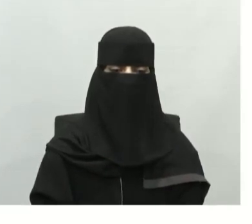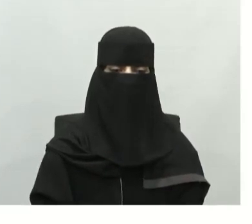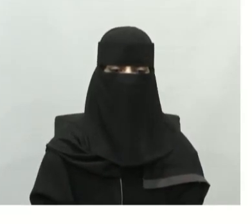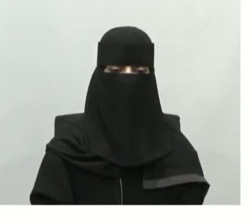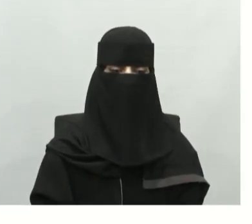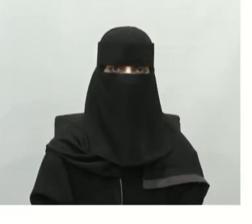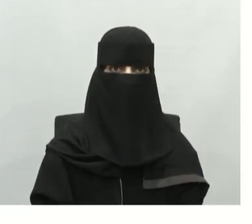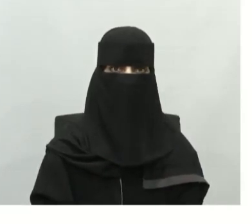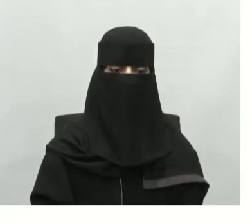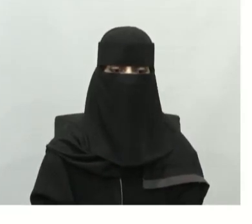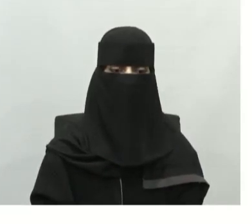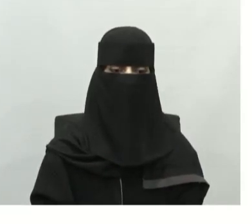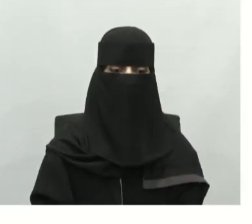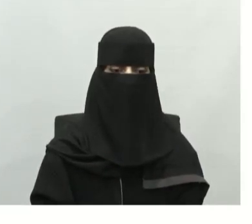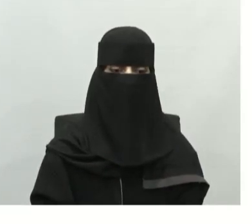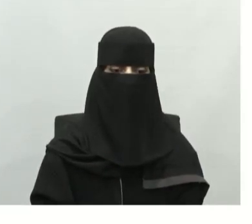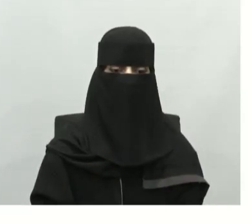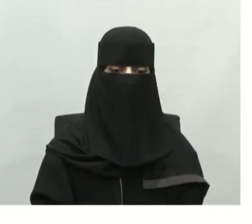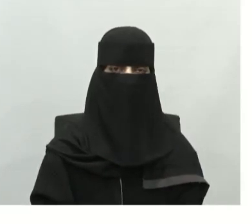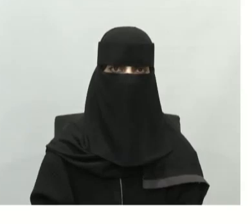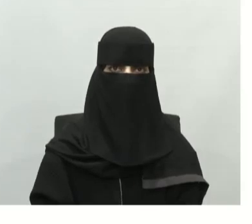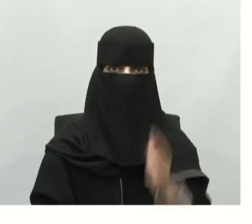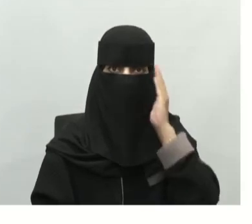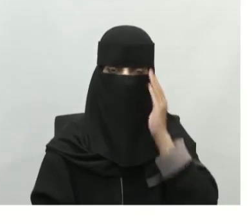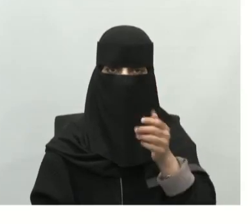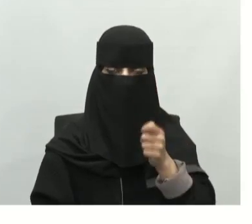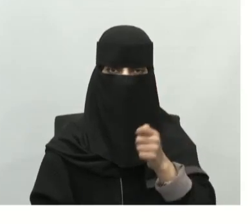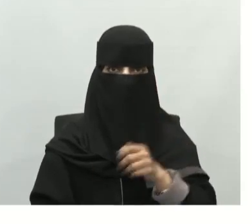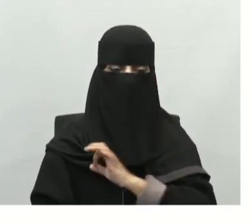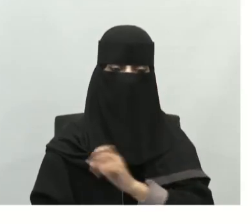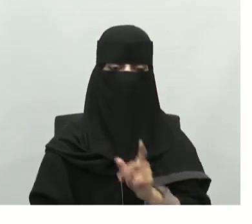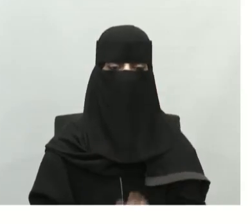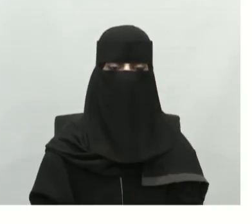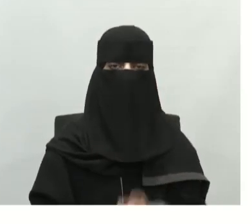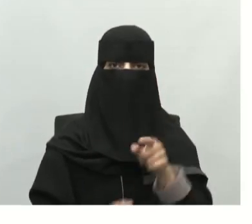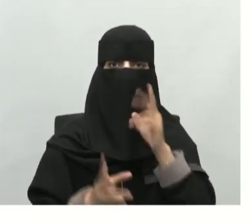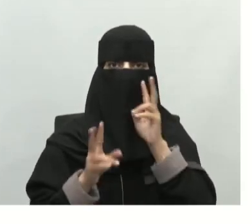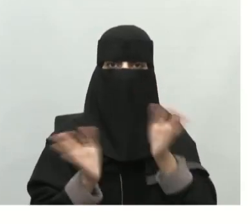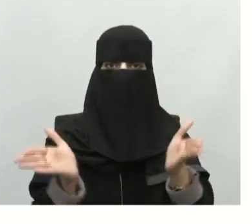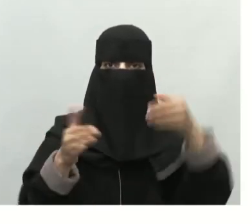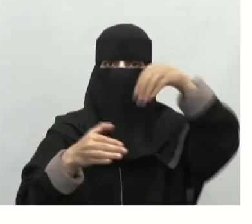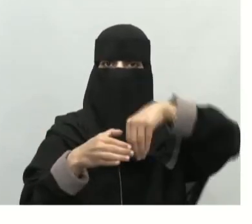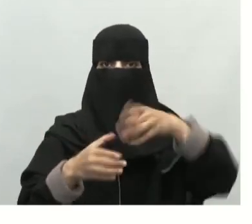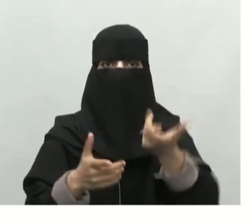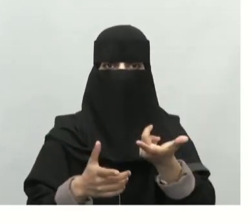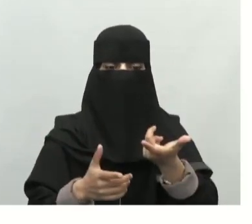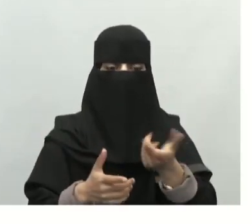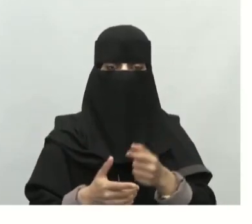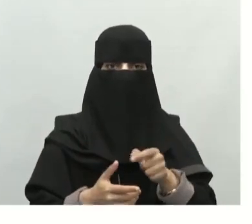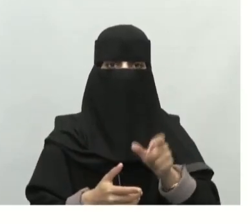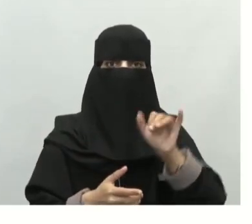المقطع السلام عليكم وعليكم الس السلام ما الذي تحمله بين يديك يا عبد